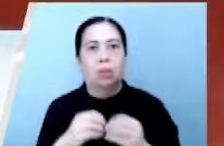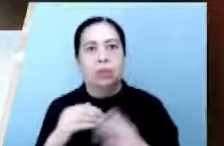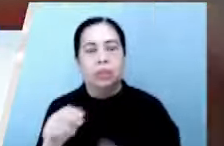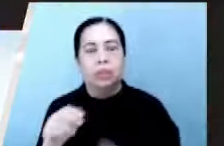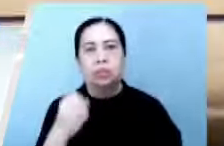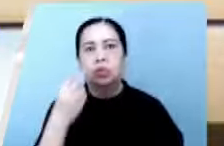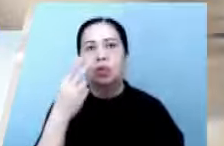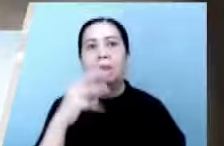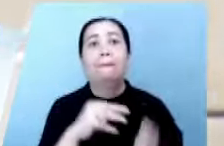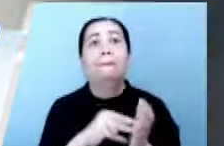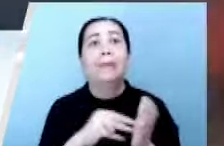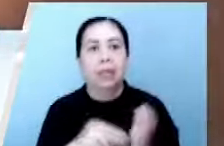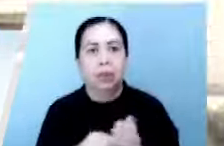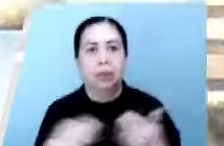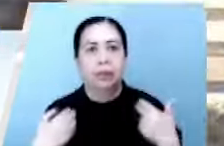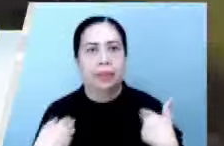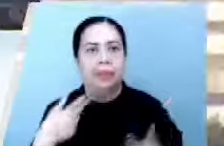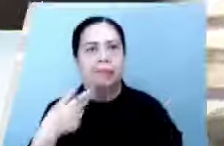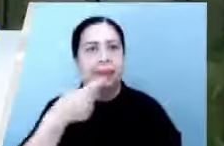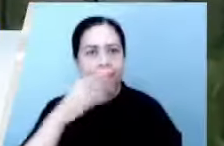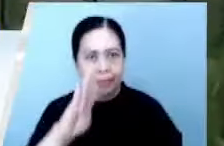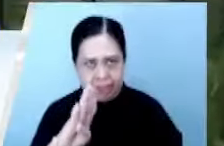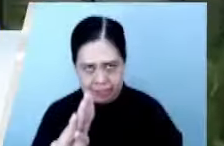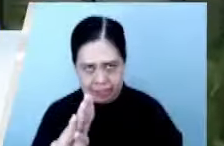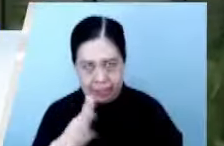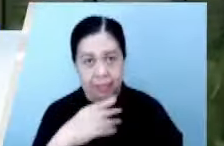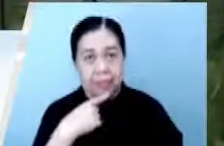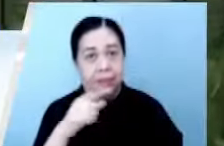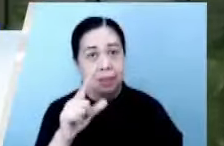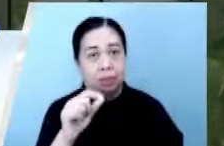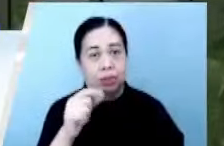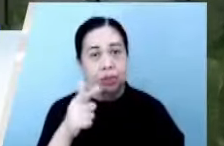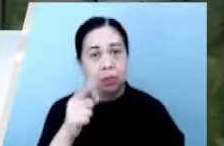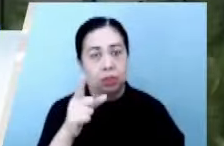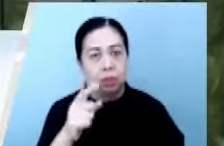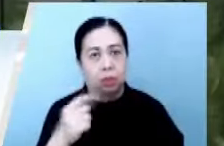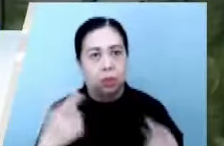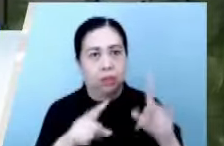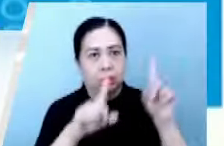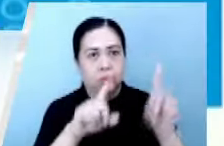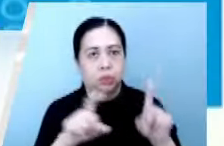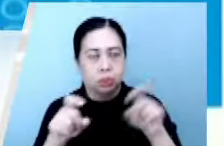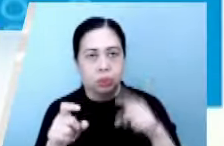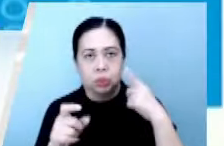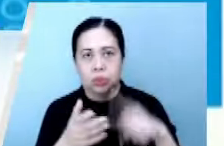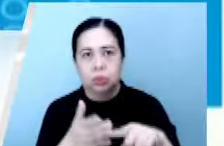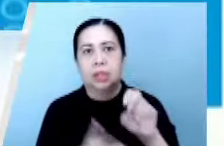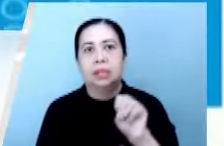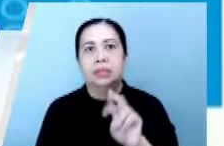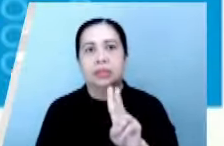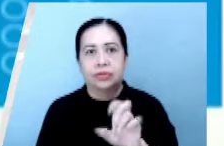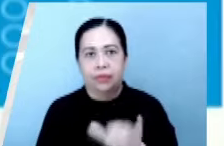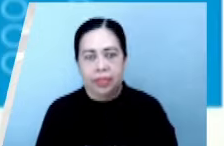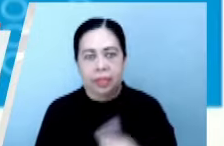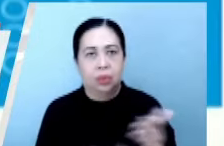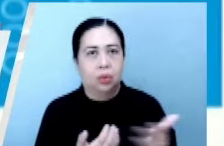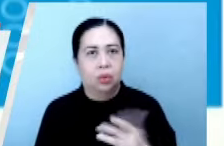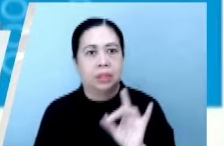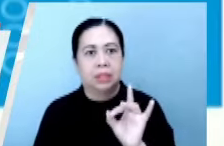na may hypertension ayon sa 2021 Expanded National Nutrition Survey. Almost 18 million na tao